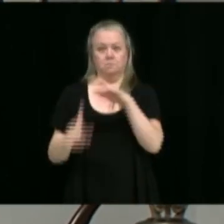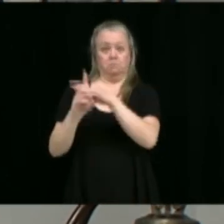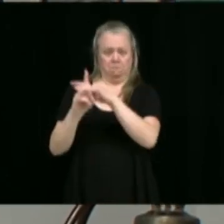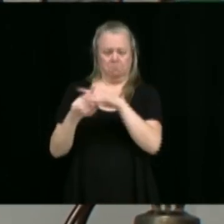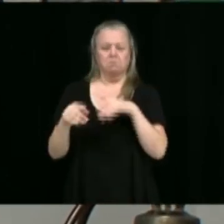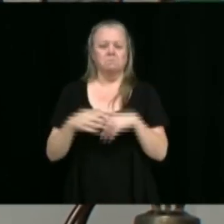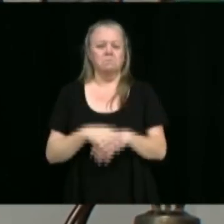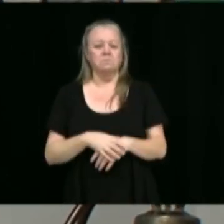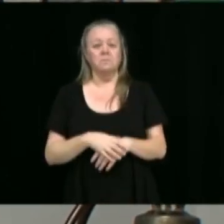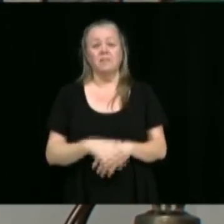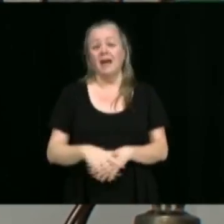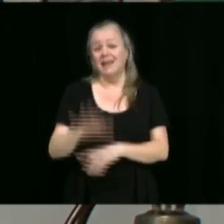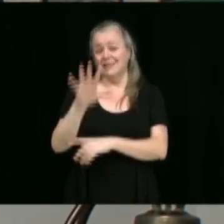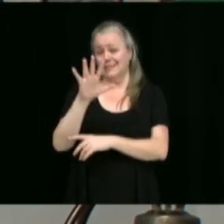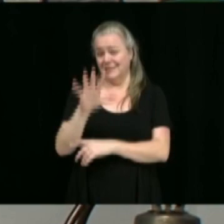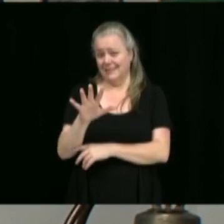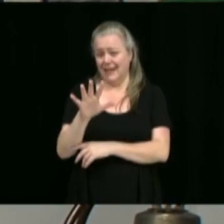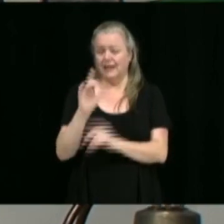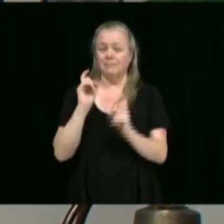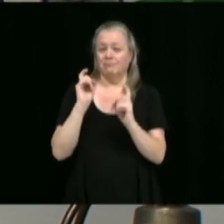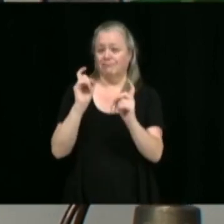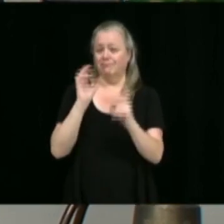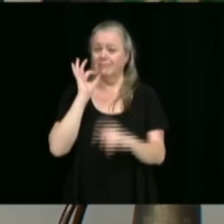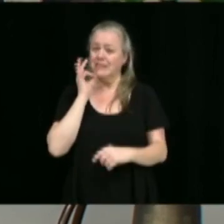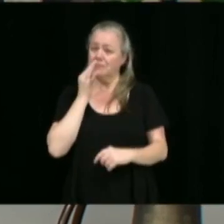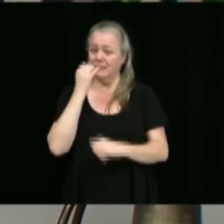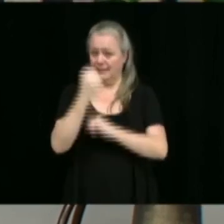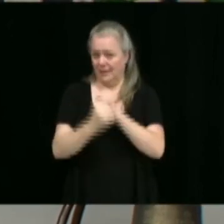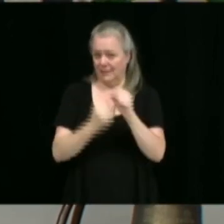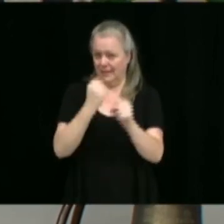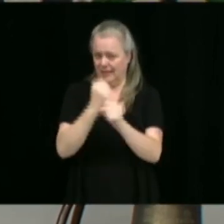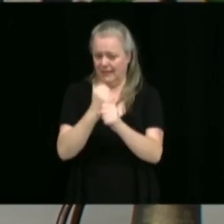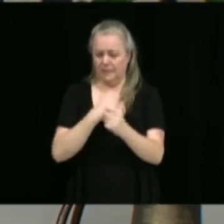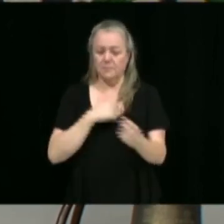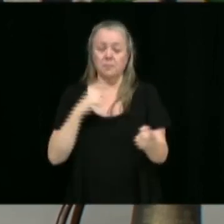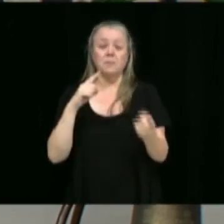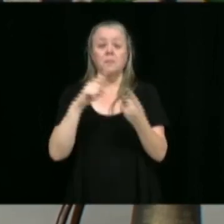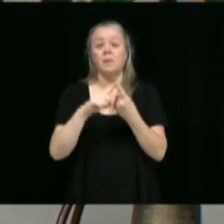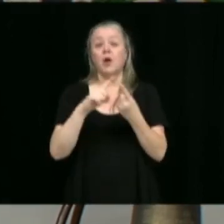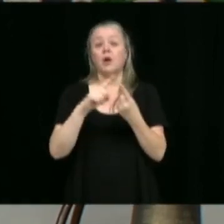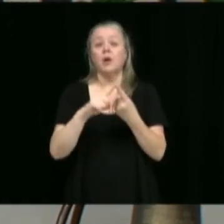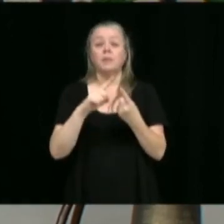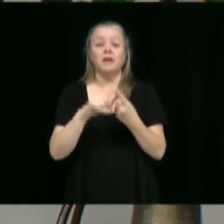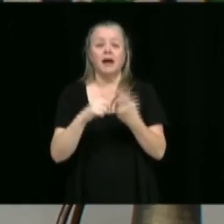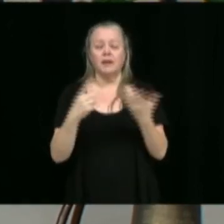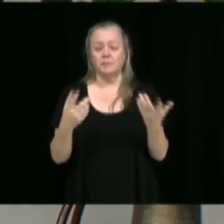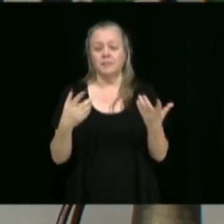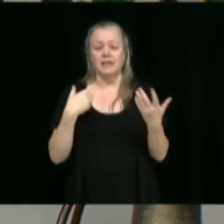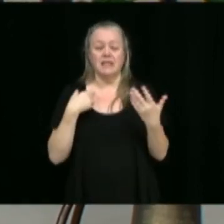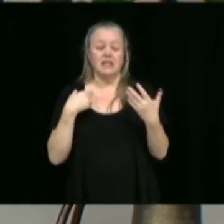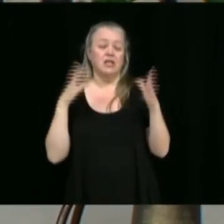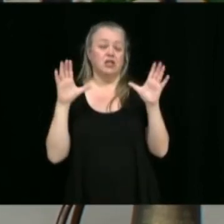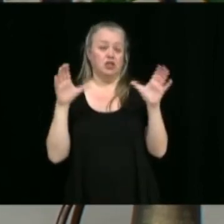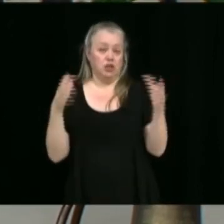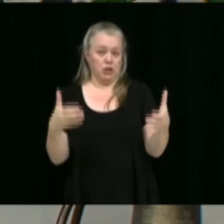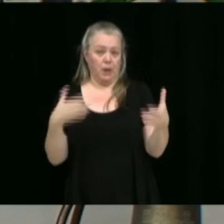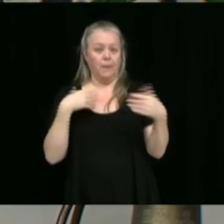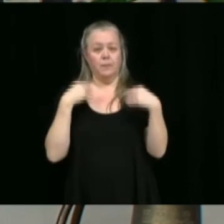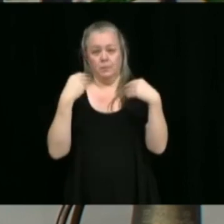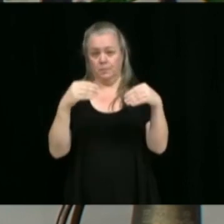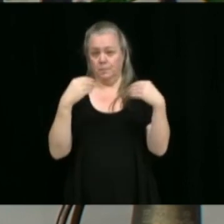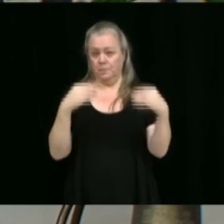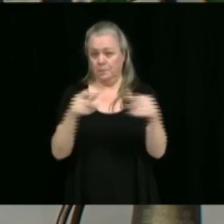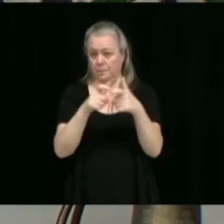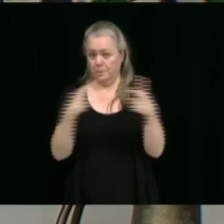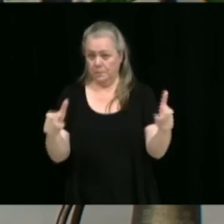Ainsi, 5 mentions spéciales sont décernées cette année. Et la première s'adresse à la Chambre de commerce et d'industrie des bois francs et